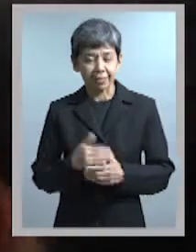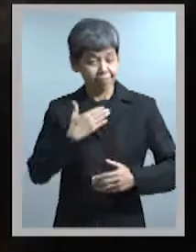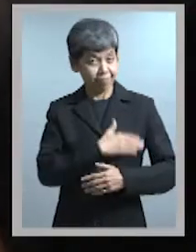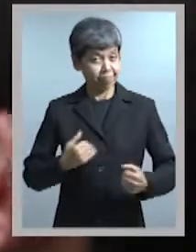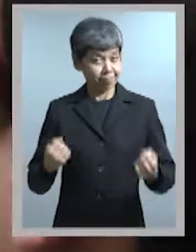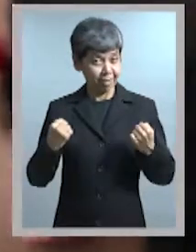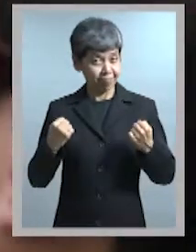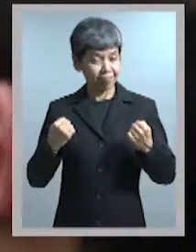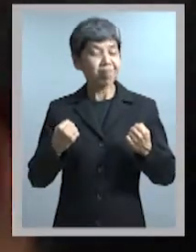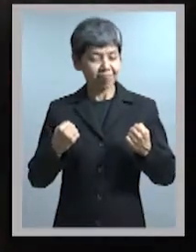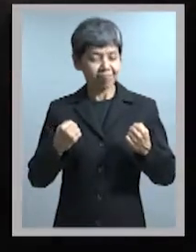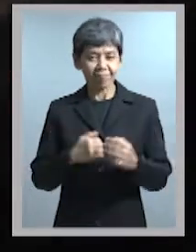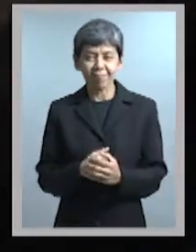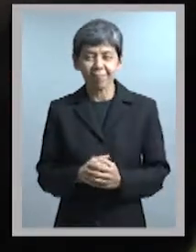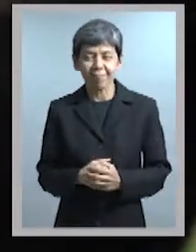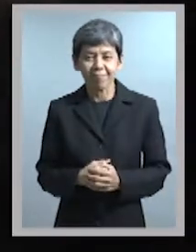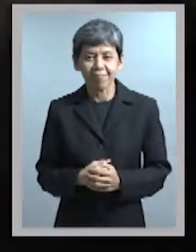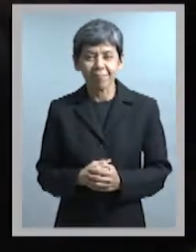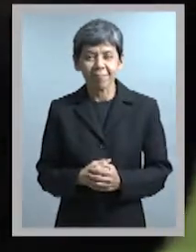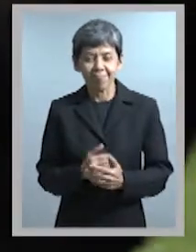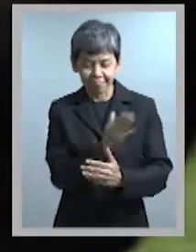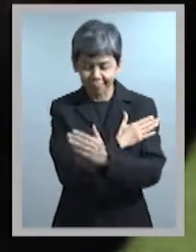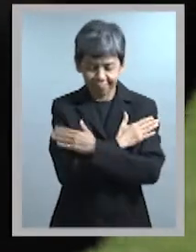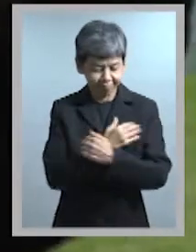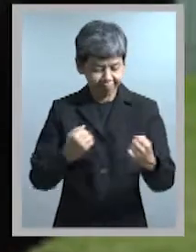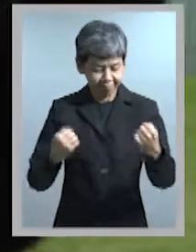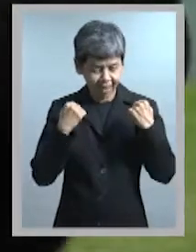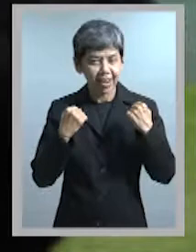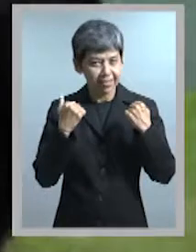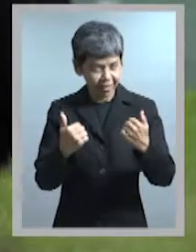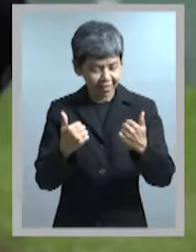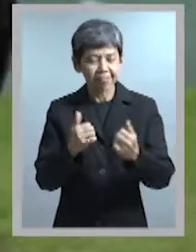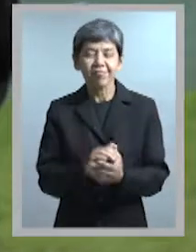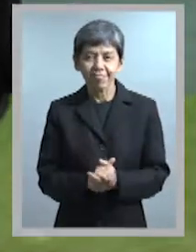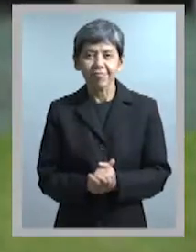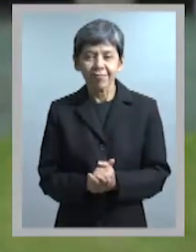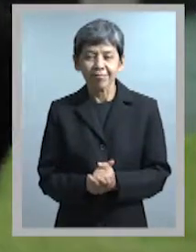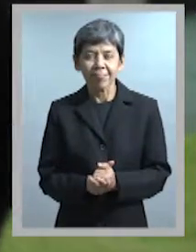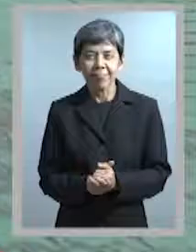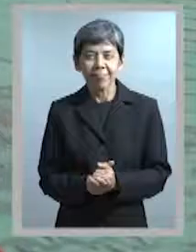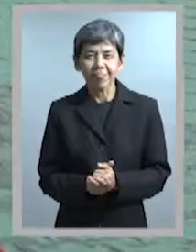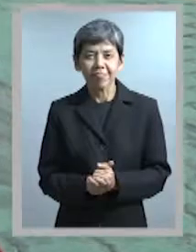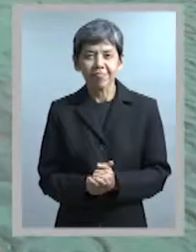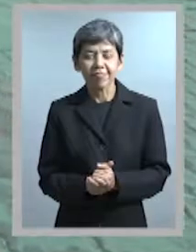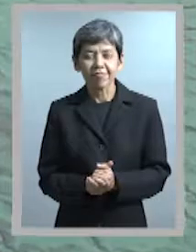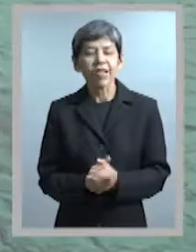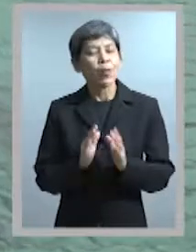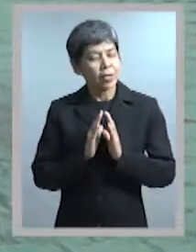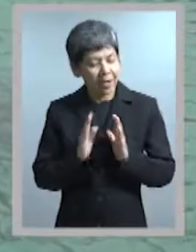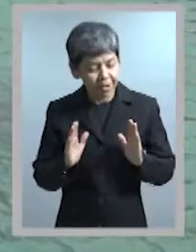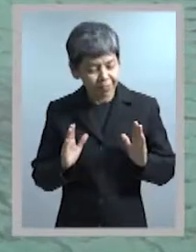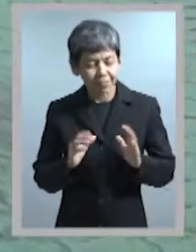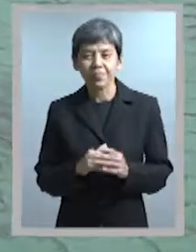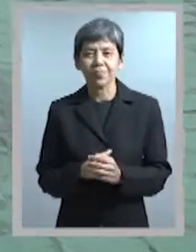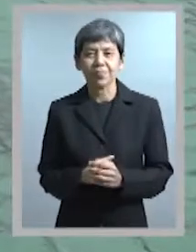ก็ได้ร่างกายแข็งแรงด้วยใช่ไหมครับการกล้ามเนื้อก็ได้แข็งแรงก็ถือว่าเป็นกิจกรรมในครอบครัวใช่ไหมครับก็จะช่วยนะครับขอบคุณม